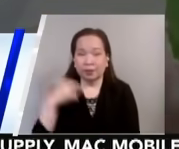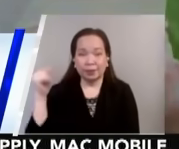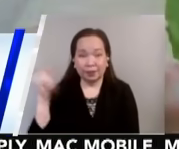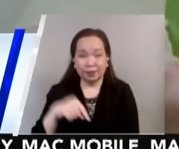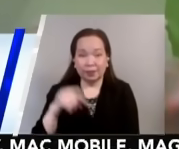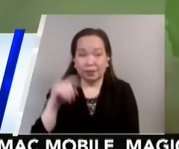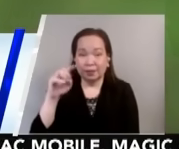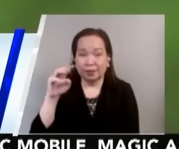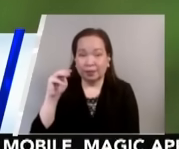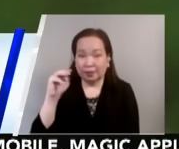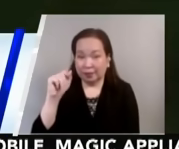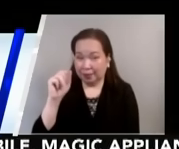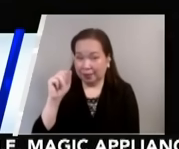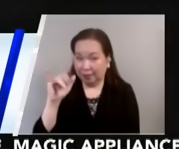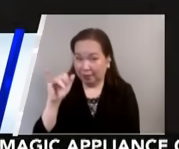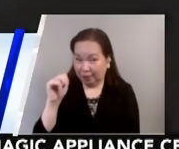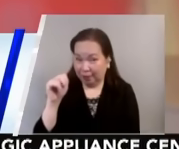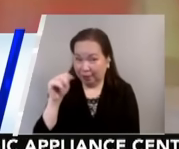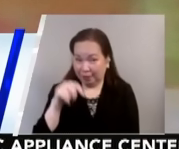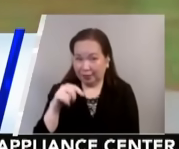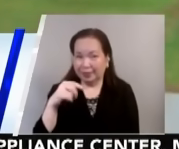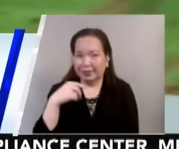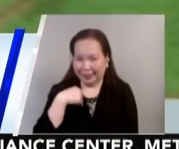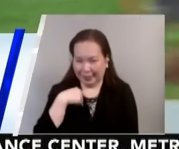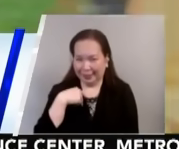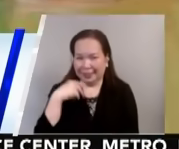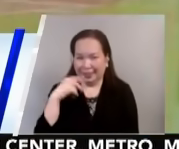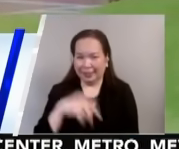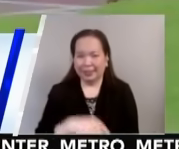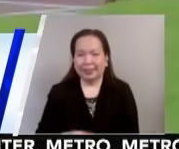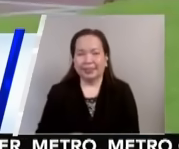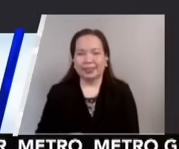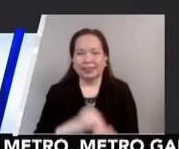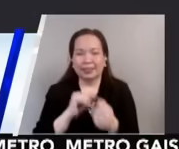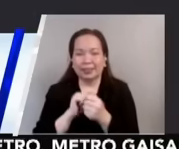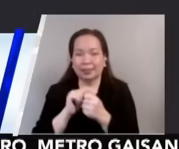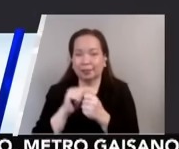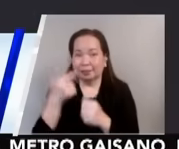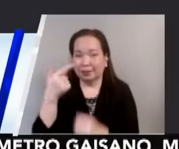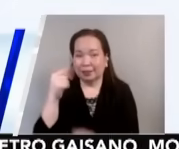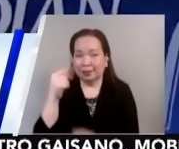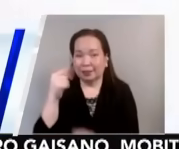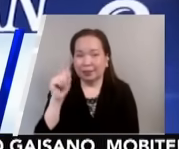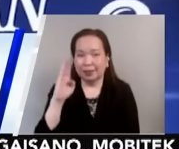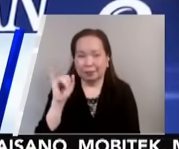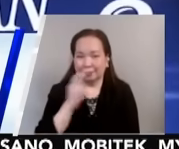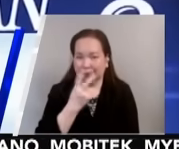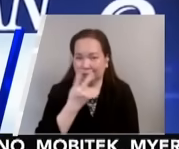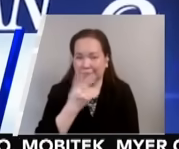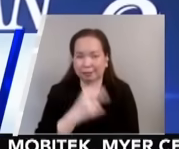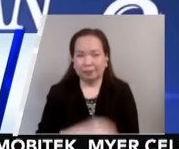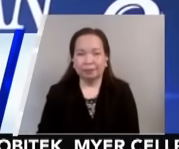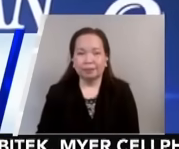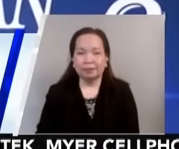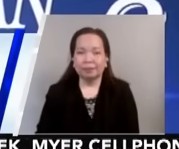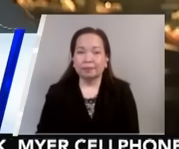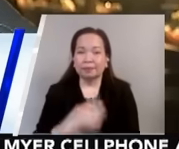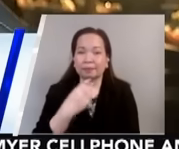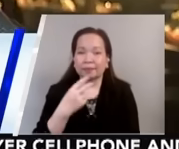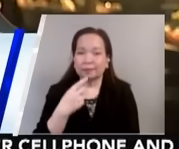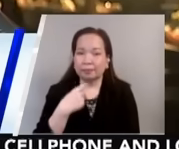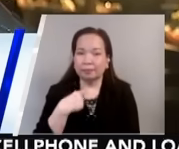maren Rivera sa my guardian Alien katambal si Gabby conception sa trailer may paunang silip kay Marian as an